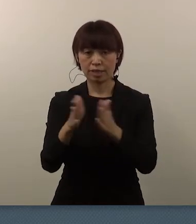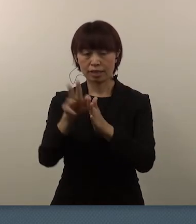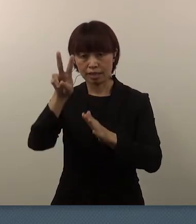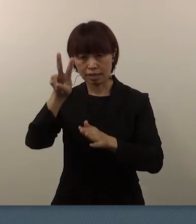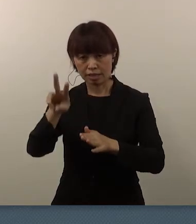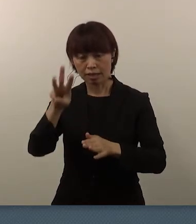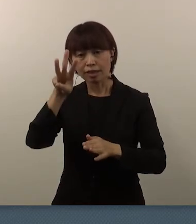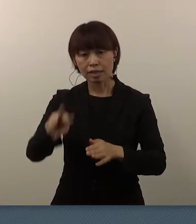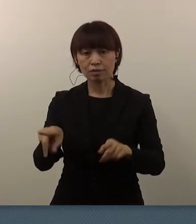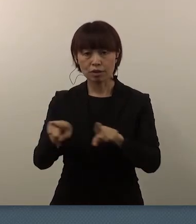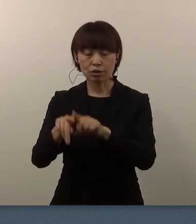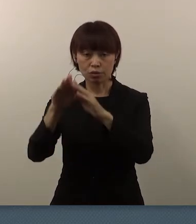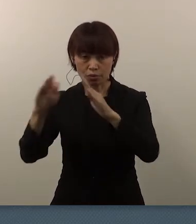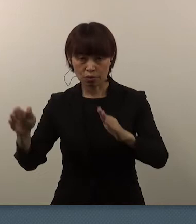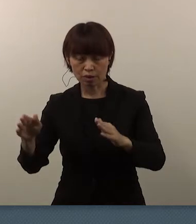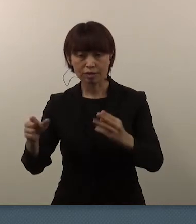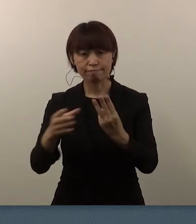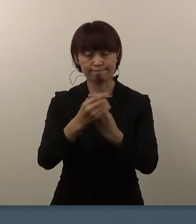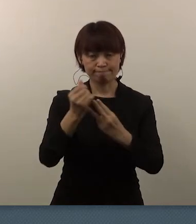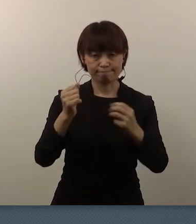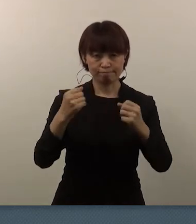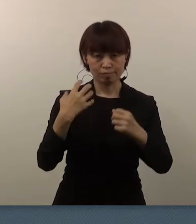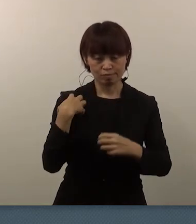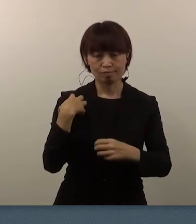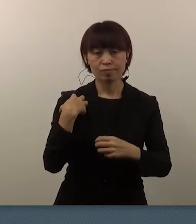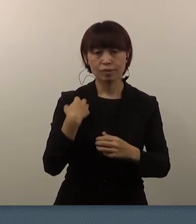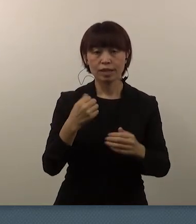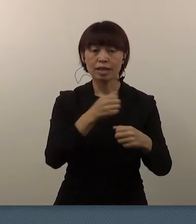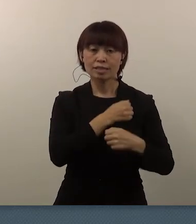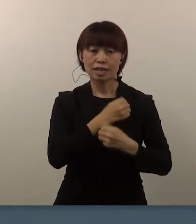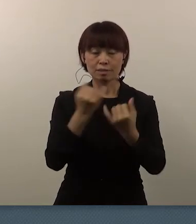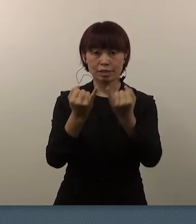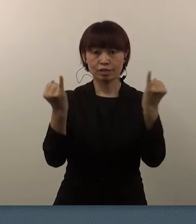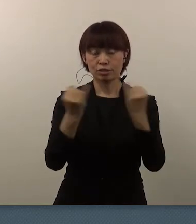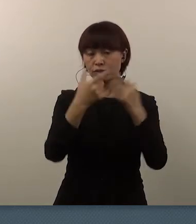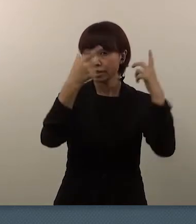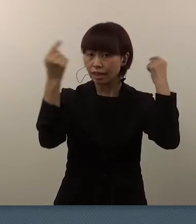により相模女子大学グリーンホールにて執り行う津